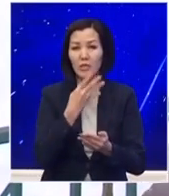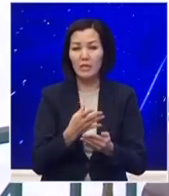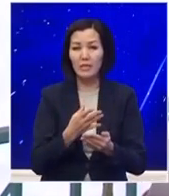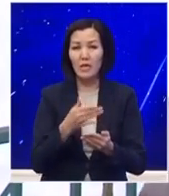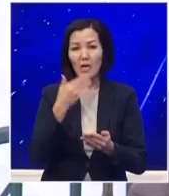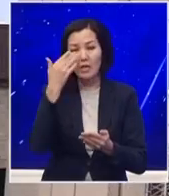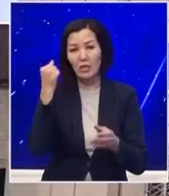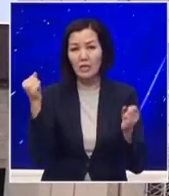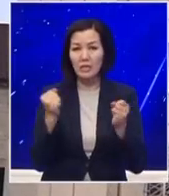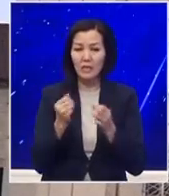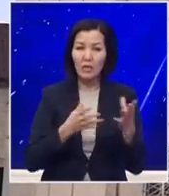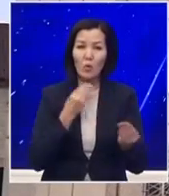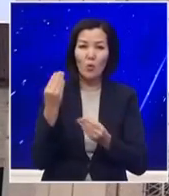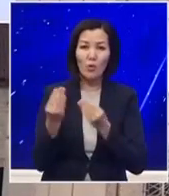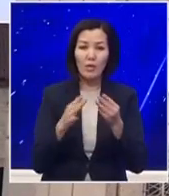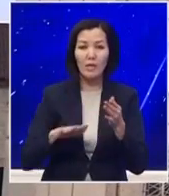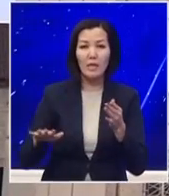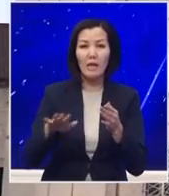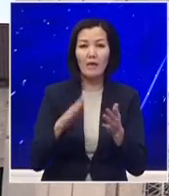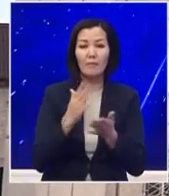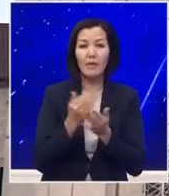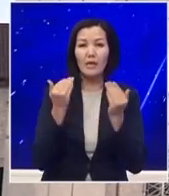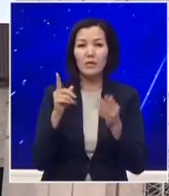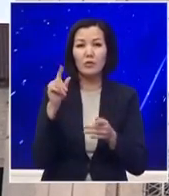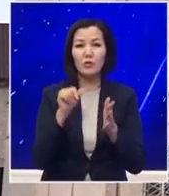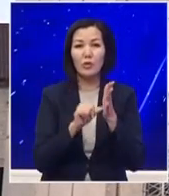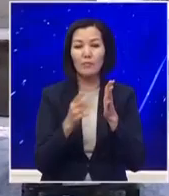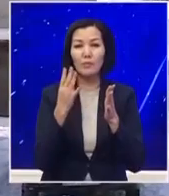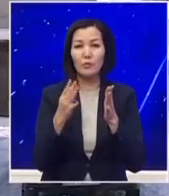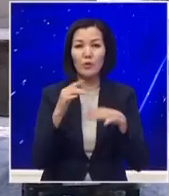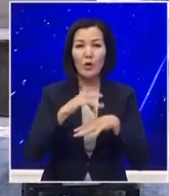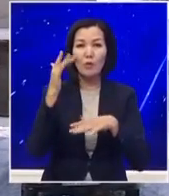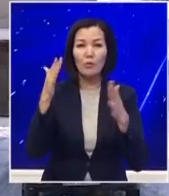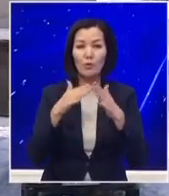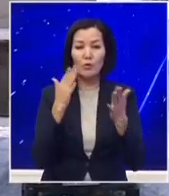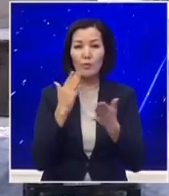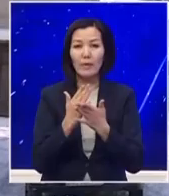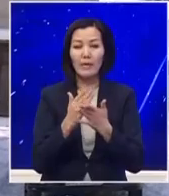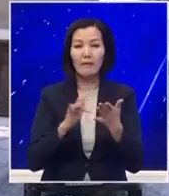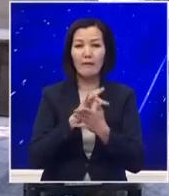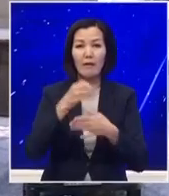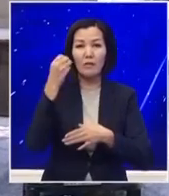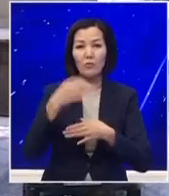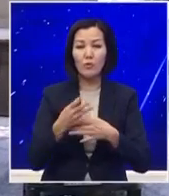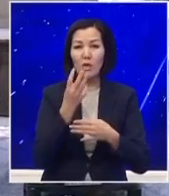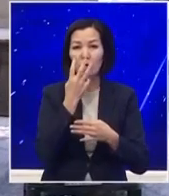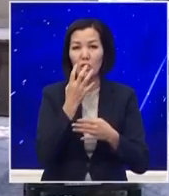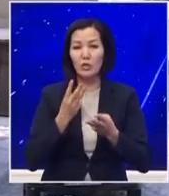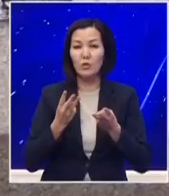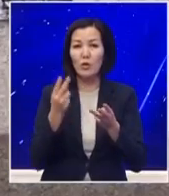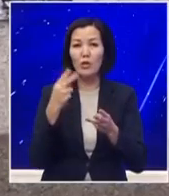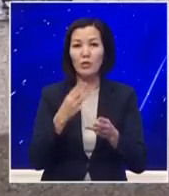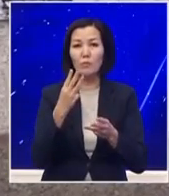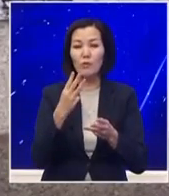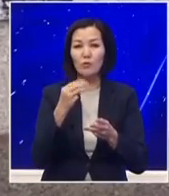жазда да, қыста да. Талғар қаласында қазіргі күні 164 көп пәтерлі тұрғын үй бар. Шаһардағы орталық жылу осыдан 23 жыл